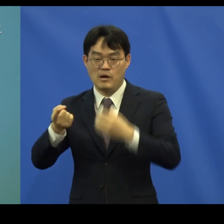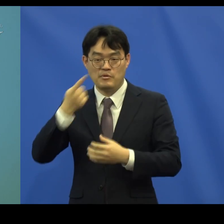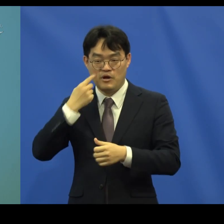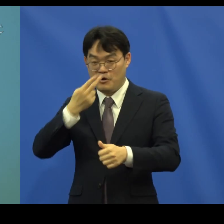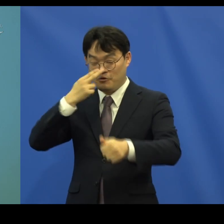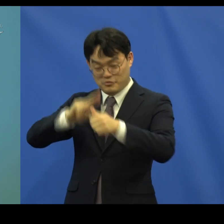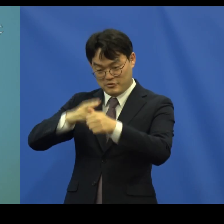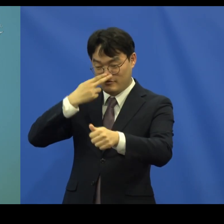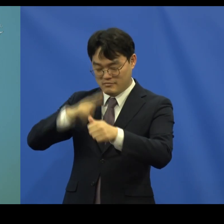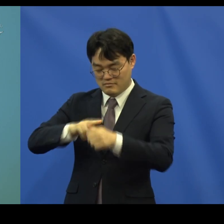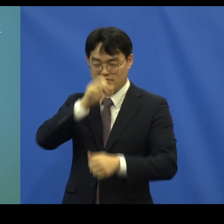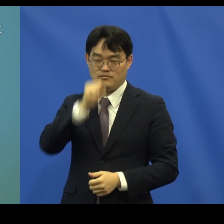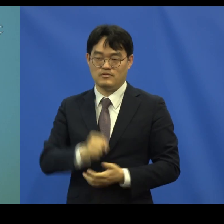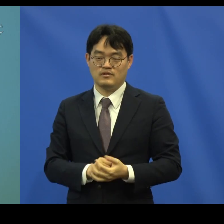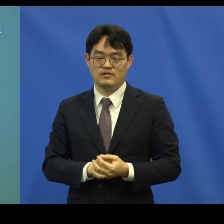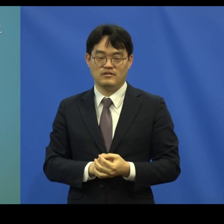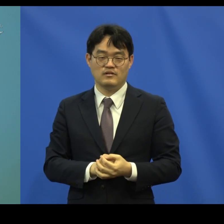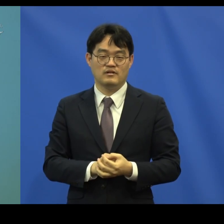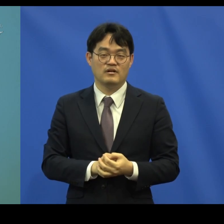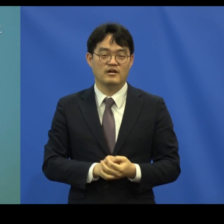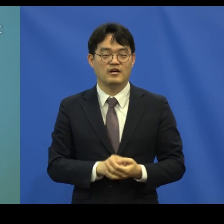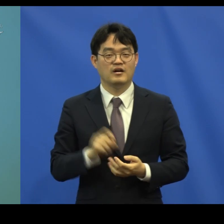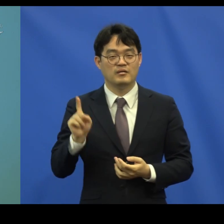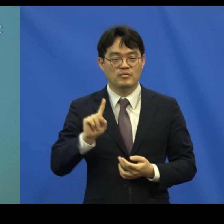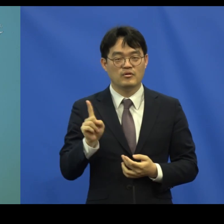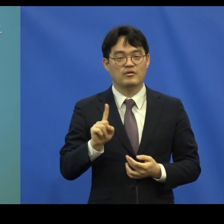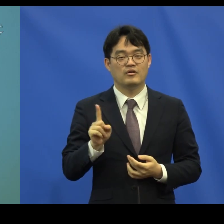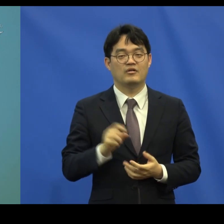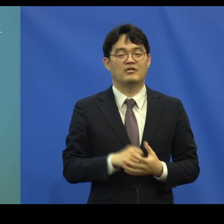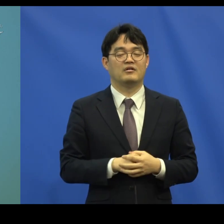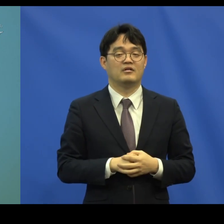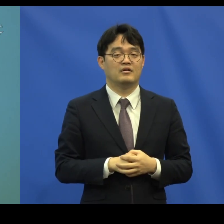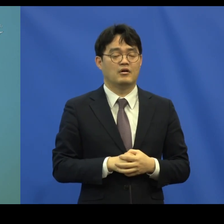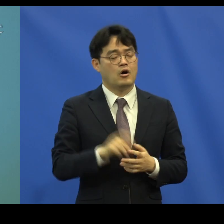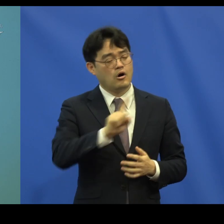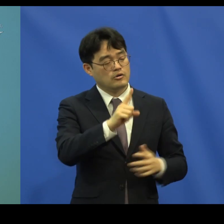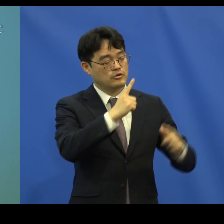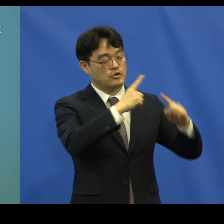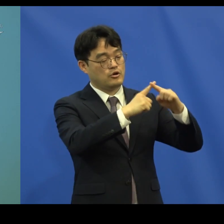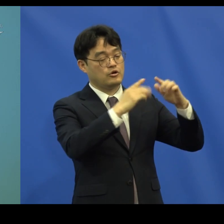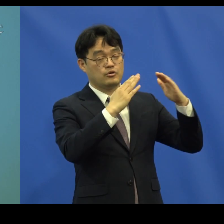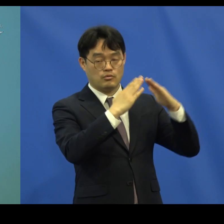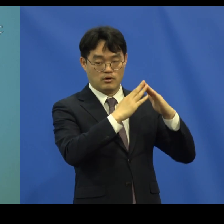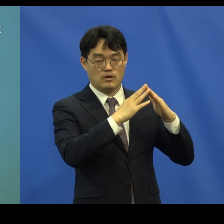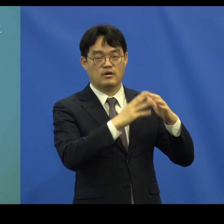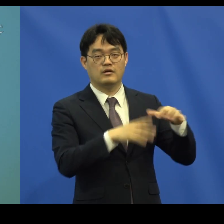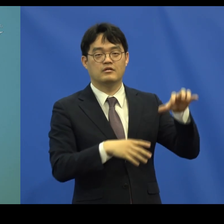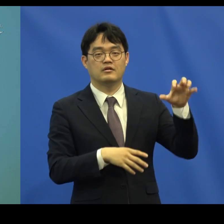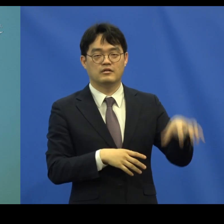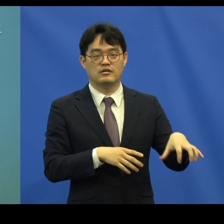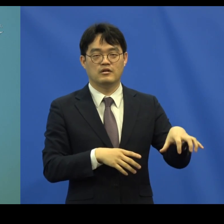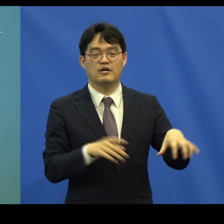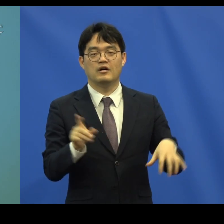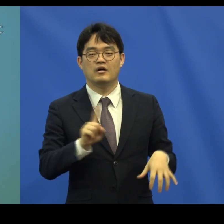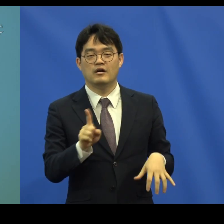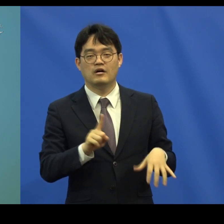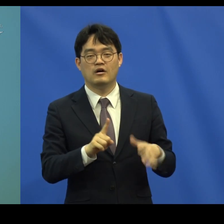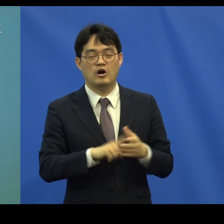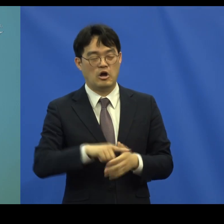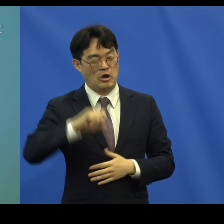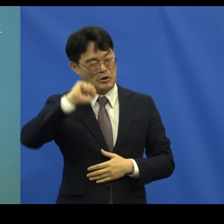부드럽게 움직이는 거죠. 그죠? 이게 막 낑낑거리면서. 어느 교회는 어떤 구제를 하기 위해서